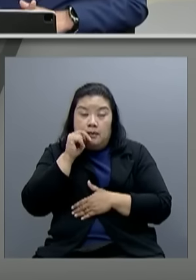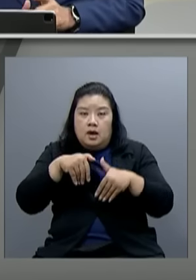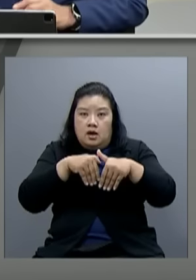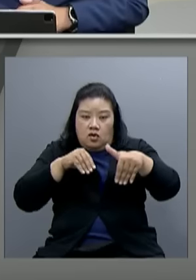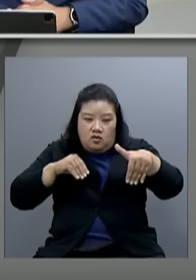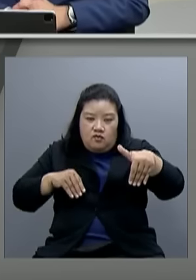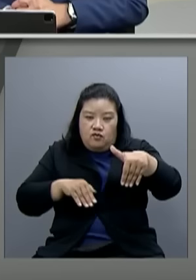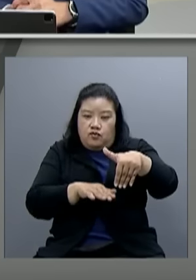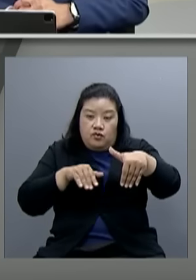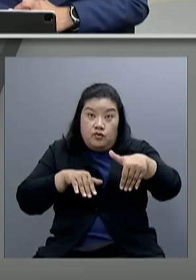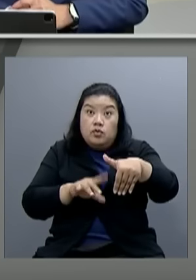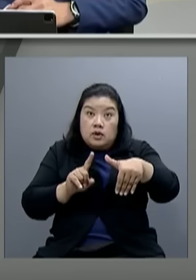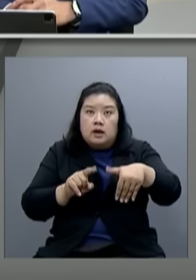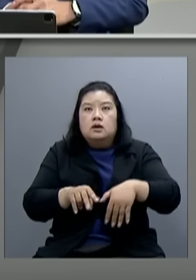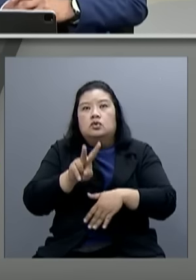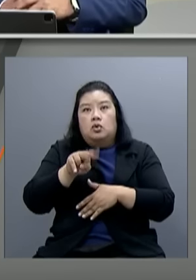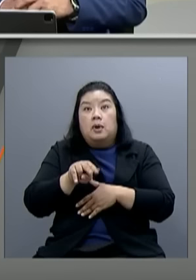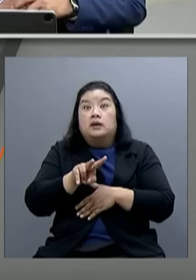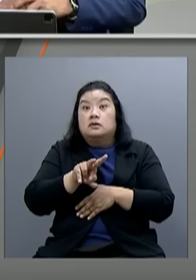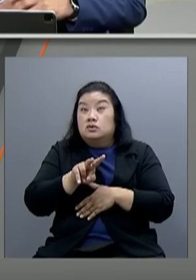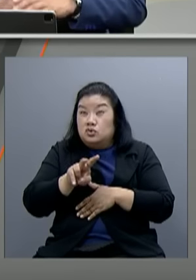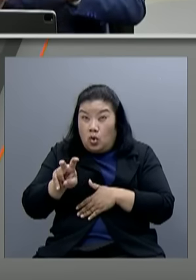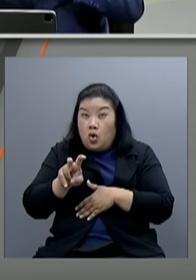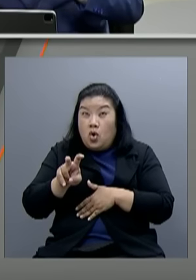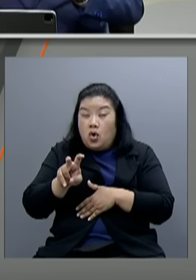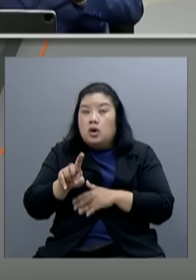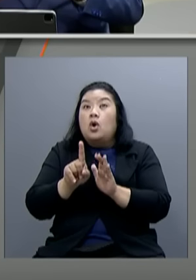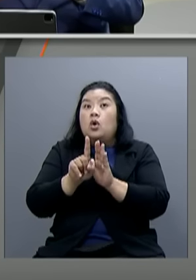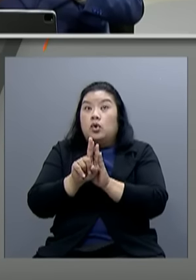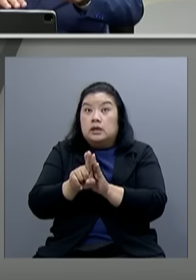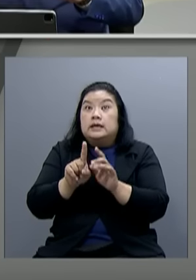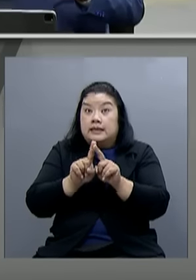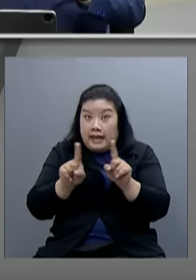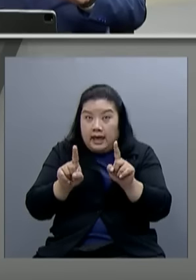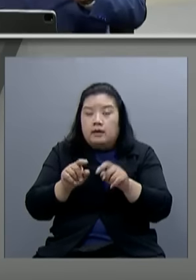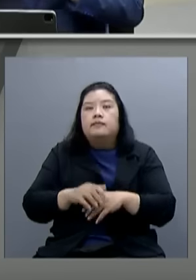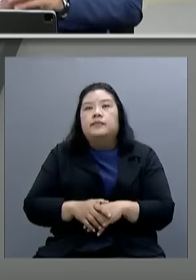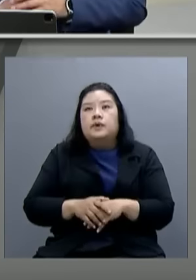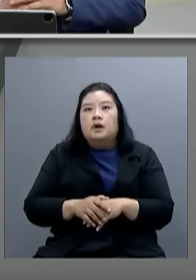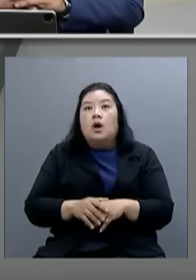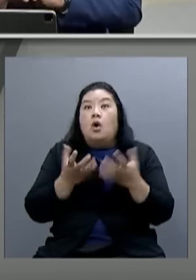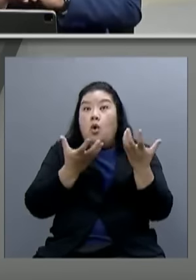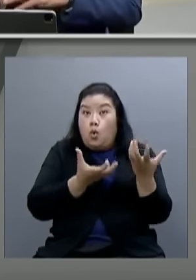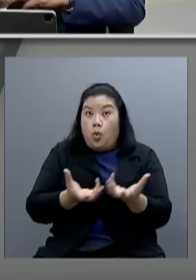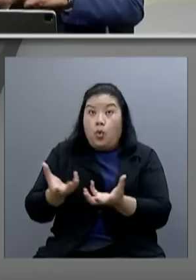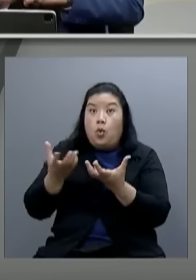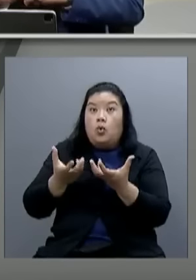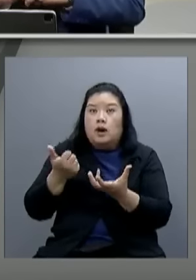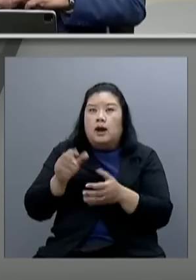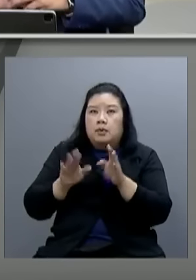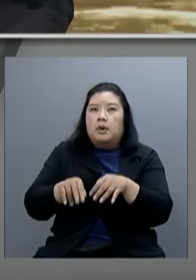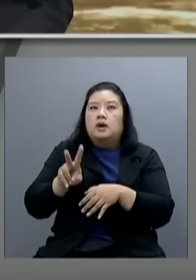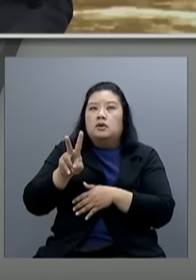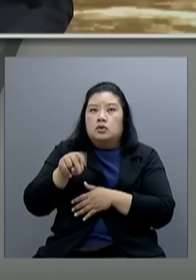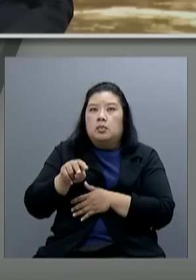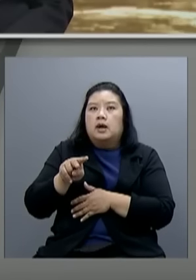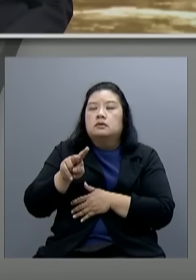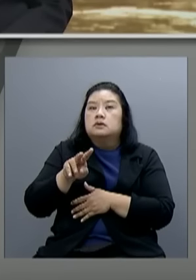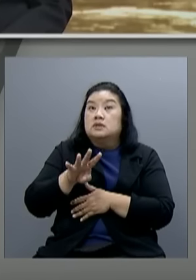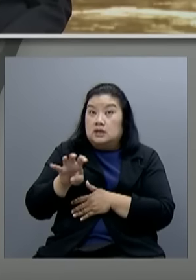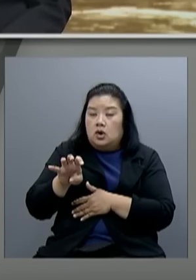เนี่ย 2,200 ลูกบาศก์เมตรต่อวินาทีนะครับแต่ให้ยกของสูงในระดับของ 2,400 ลูกบาศก์เมตร